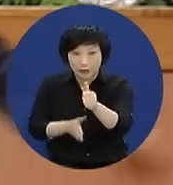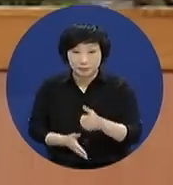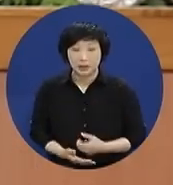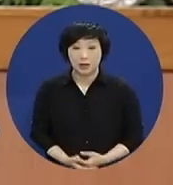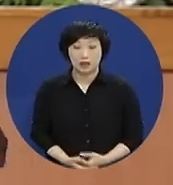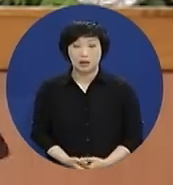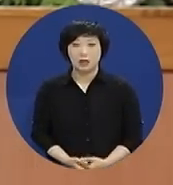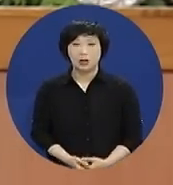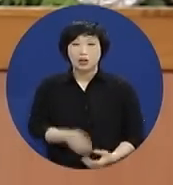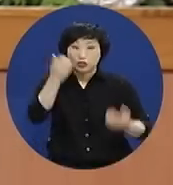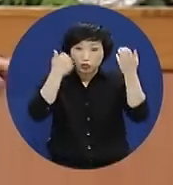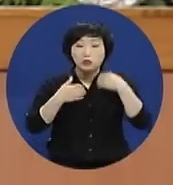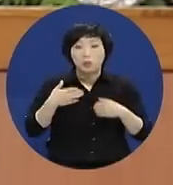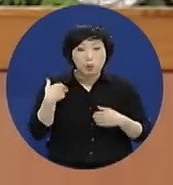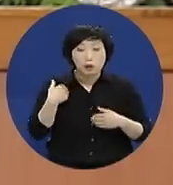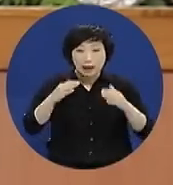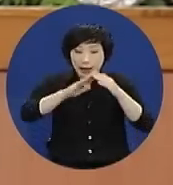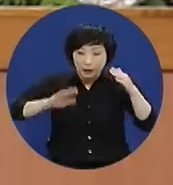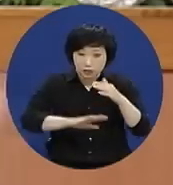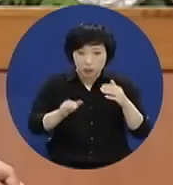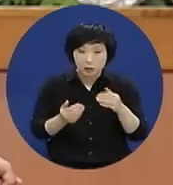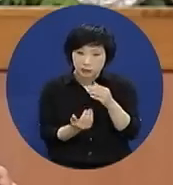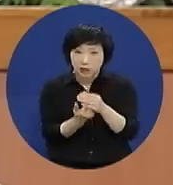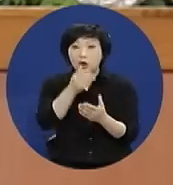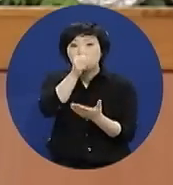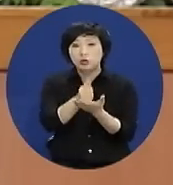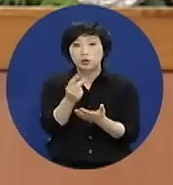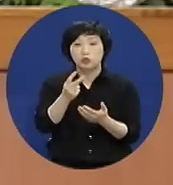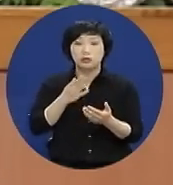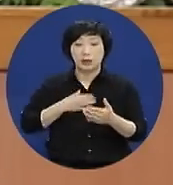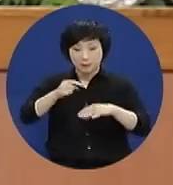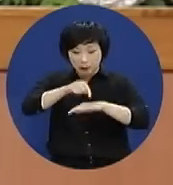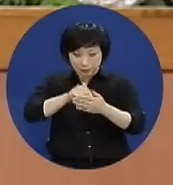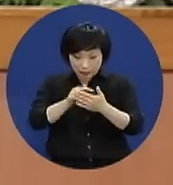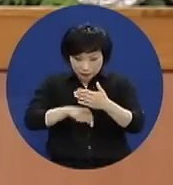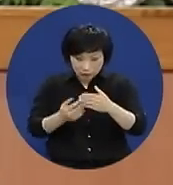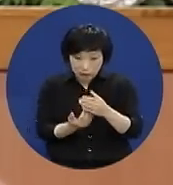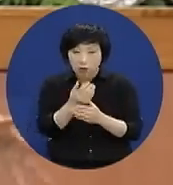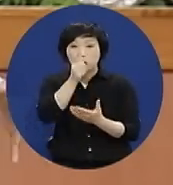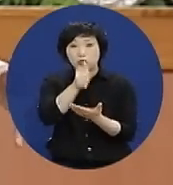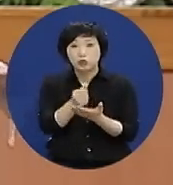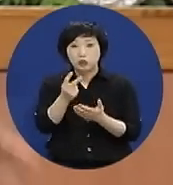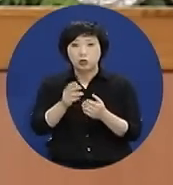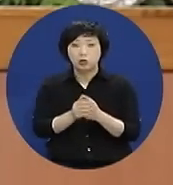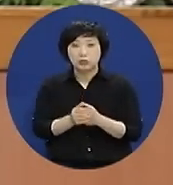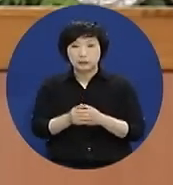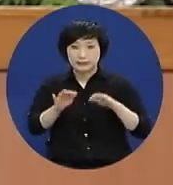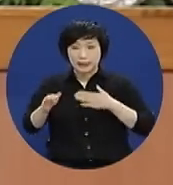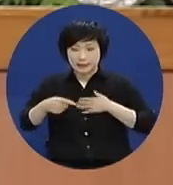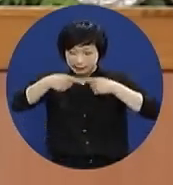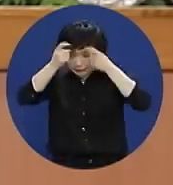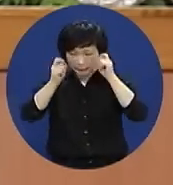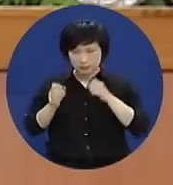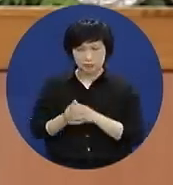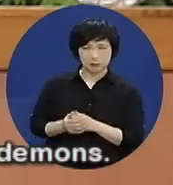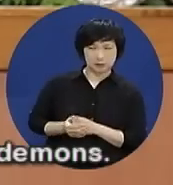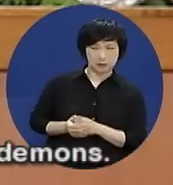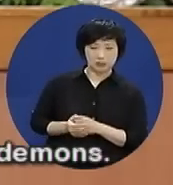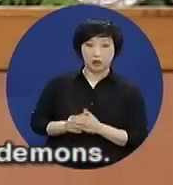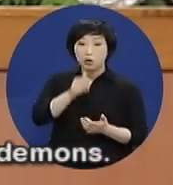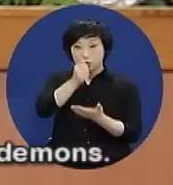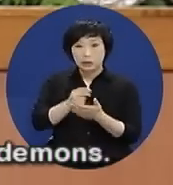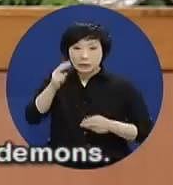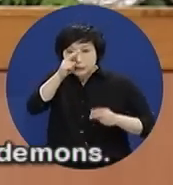も知らない家庭生活で起こる罪私の心の中で犯した罪顔をめたり横目で睨んだりし